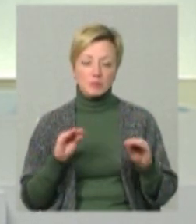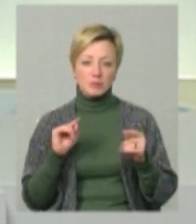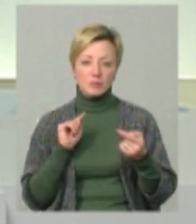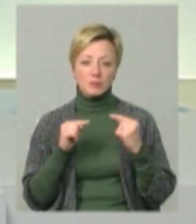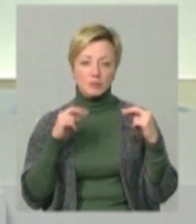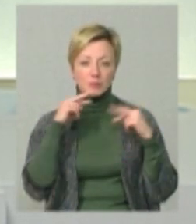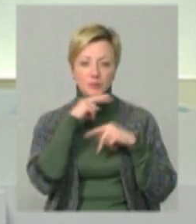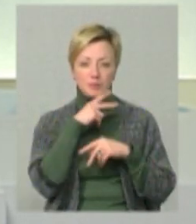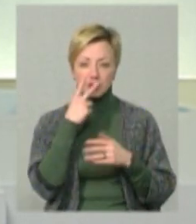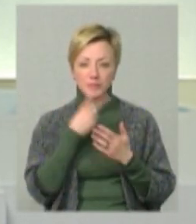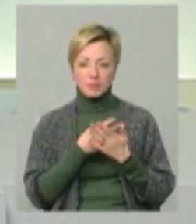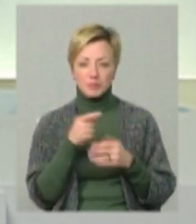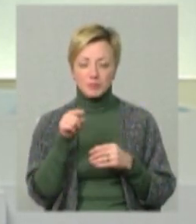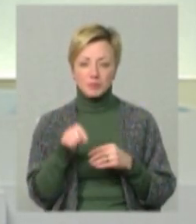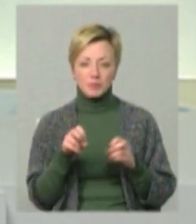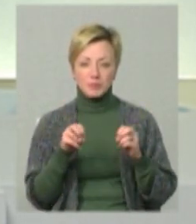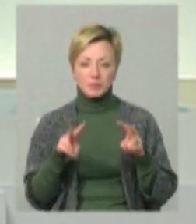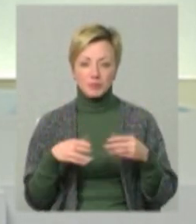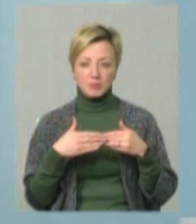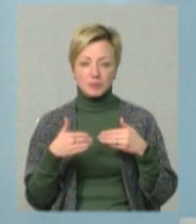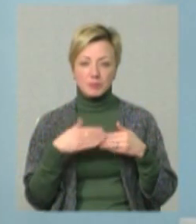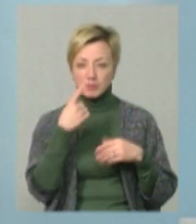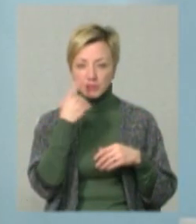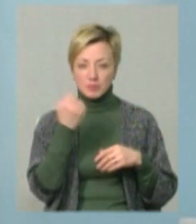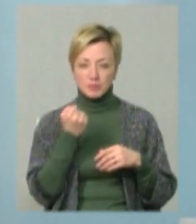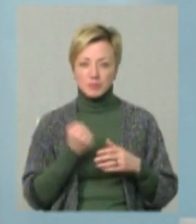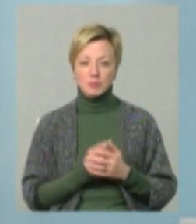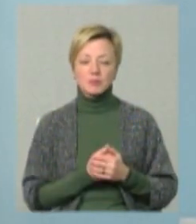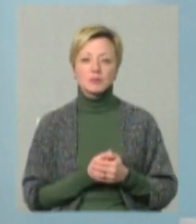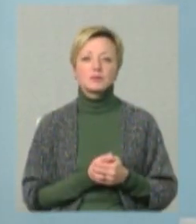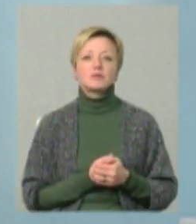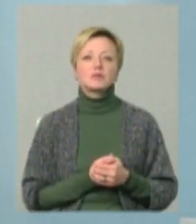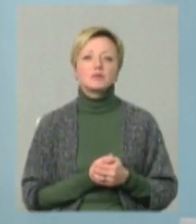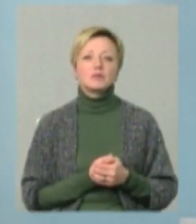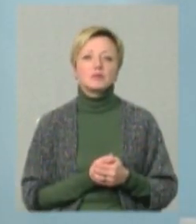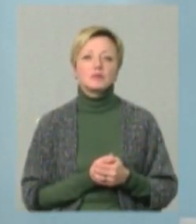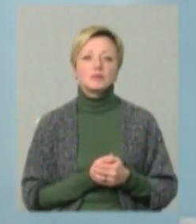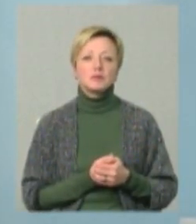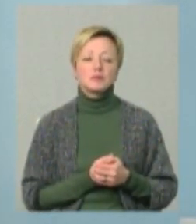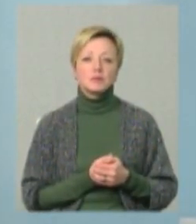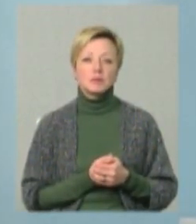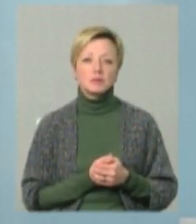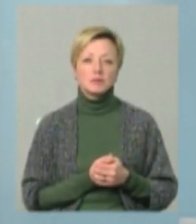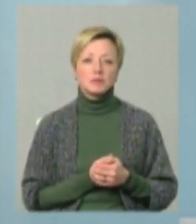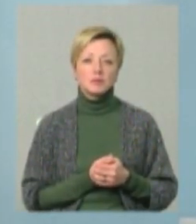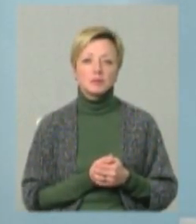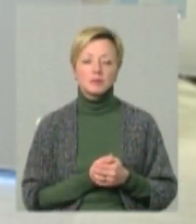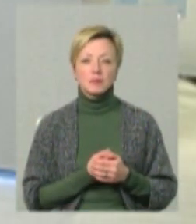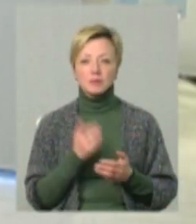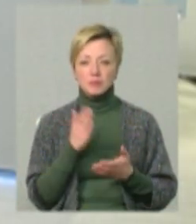облаштовані, протирадіаційні, ми бачимо із спеціальними дверима-затворами, є